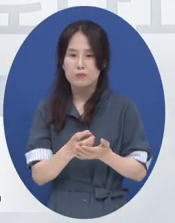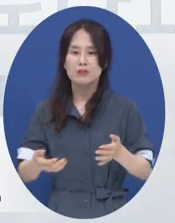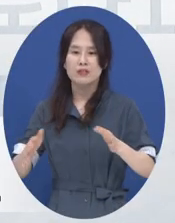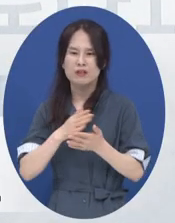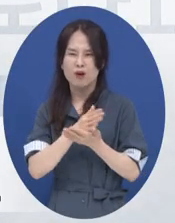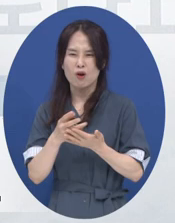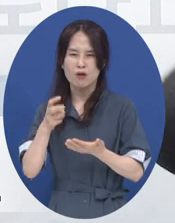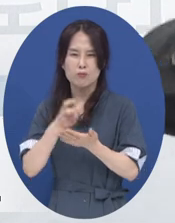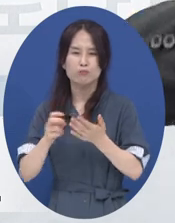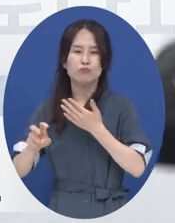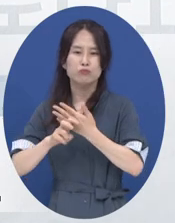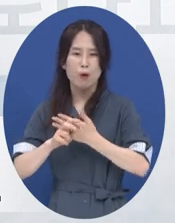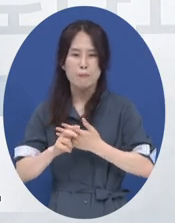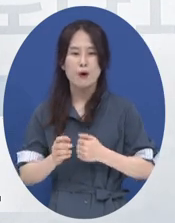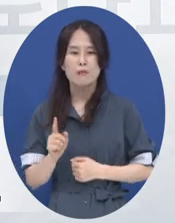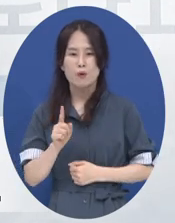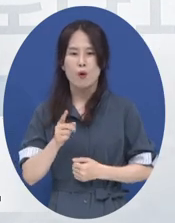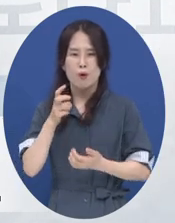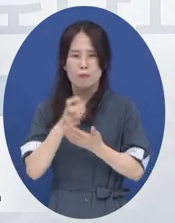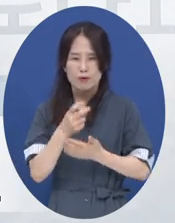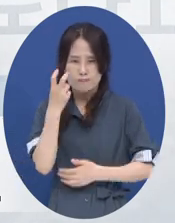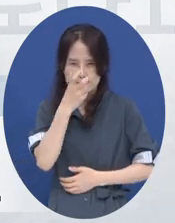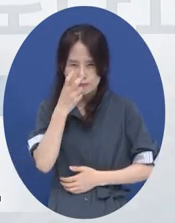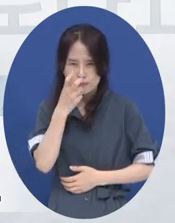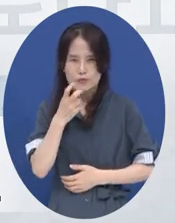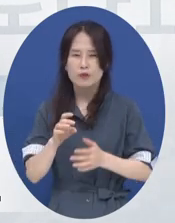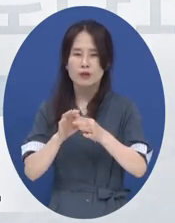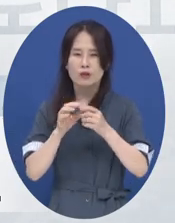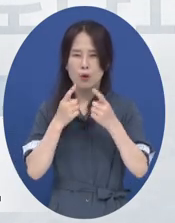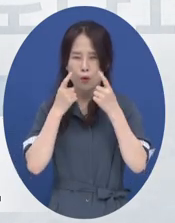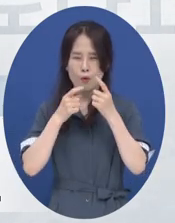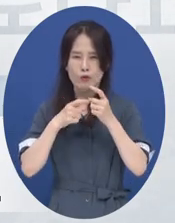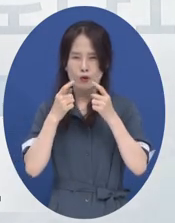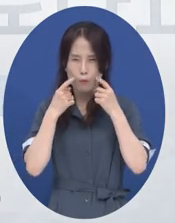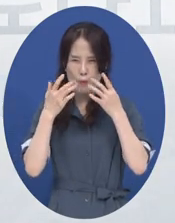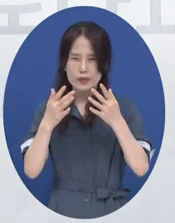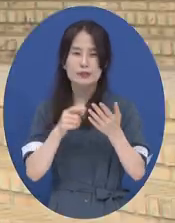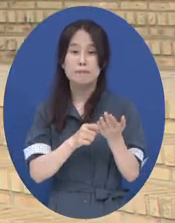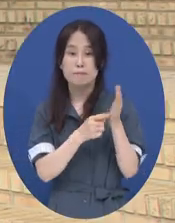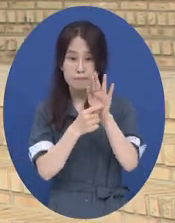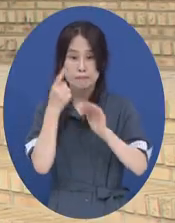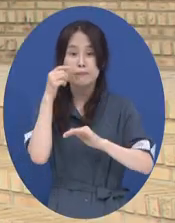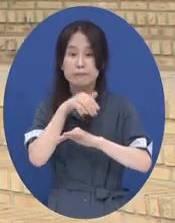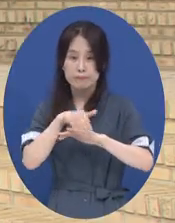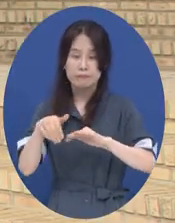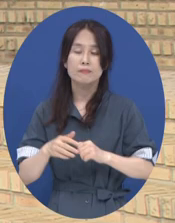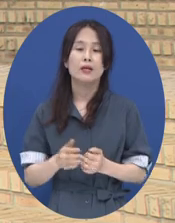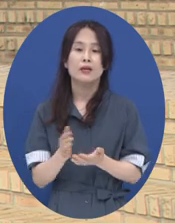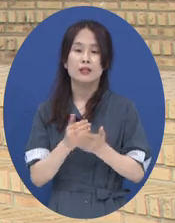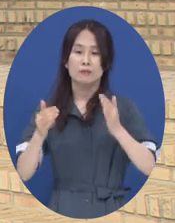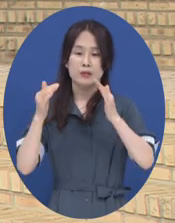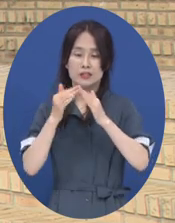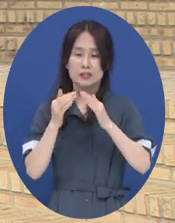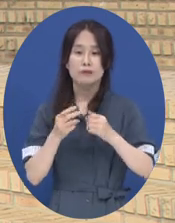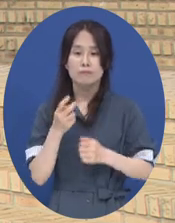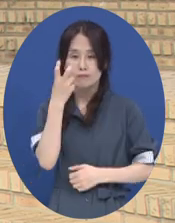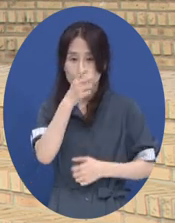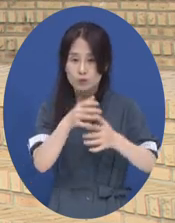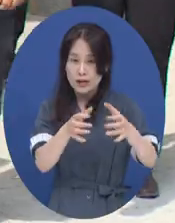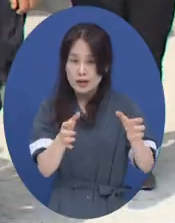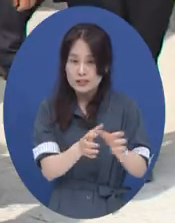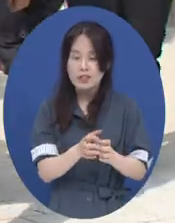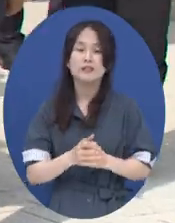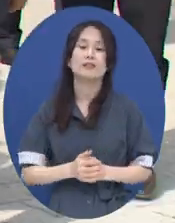시설의 여러 법령 위반 행위 등은 사법기관의 수사를 통해 더욱 명백하게 밝혀질 것입니다. 한편 나눔의 집